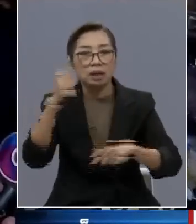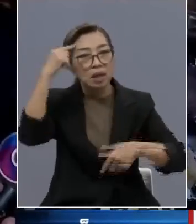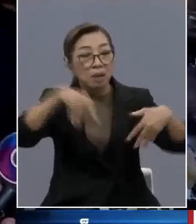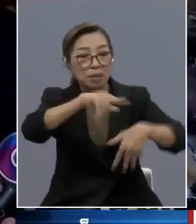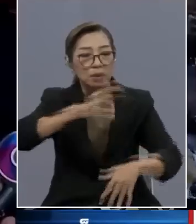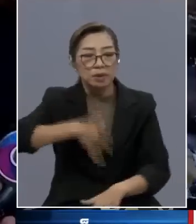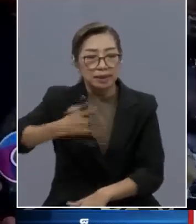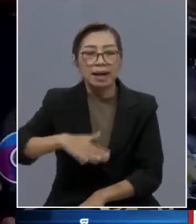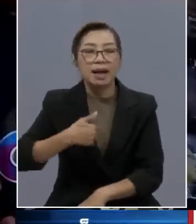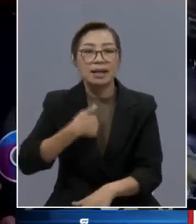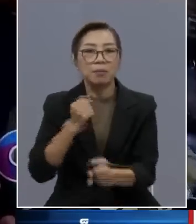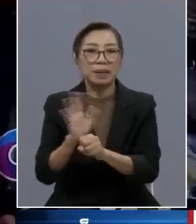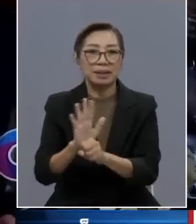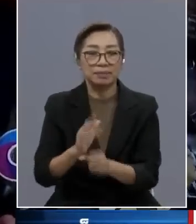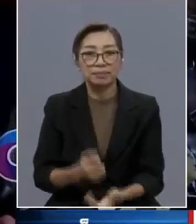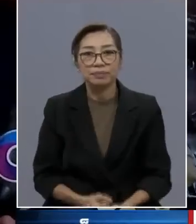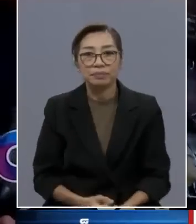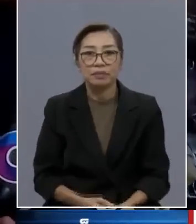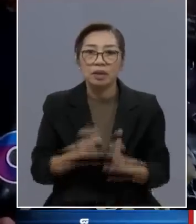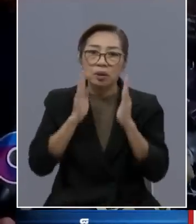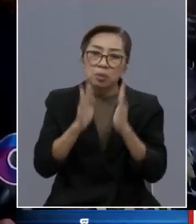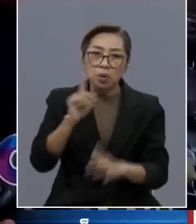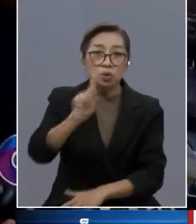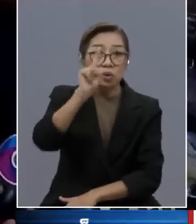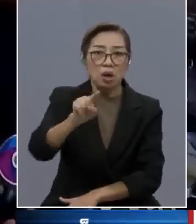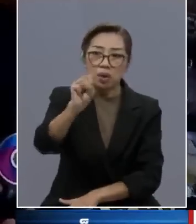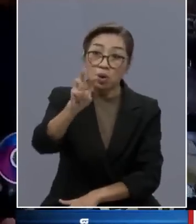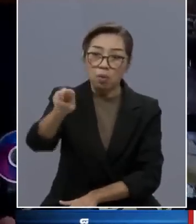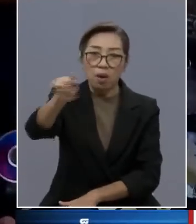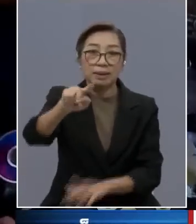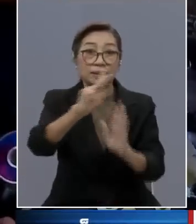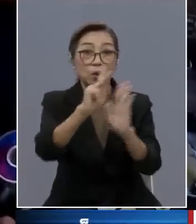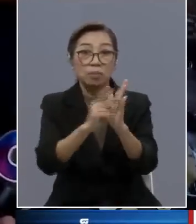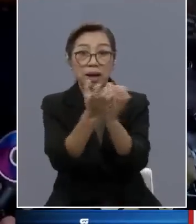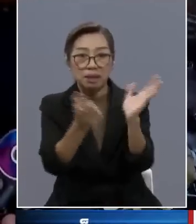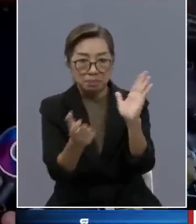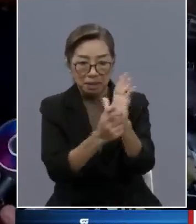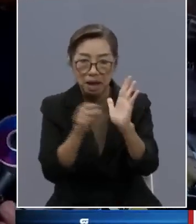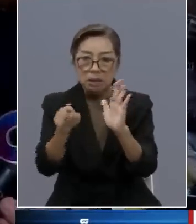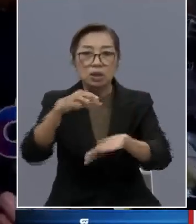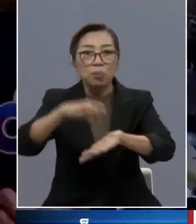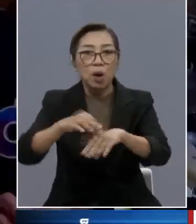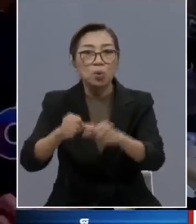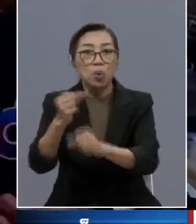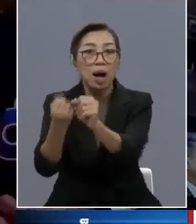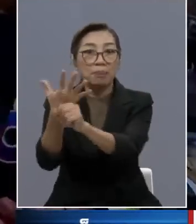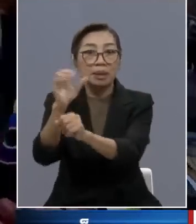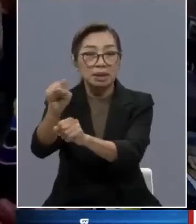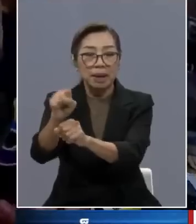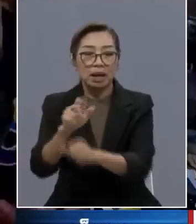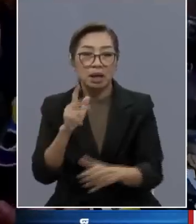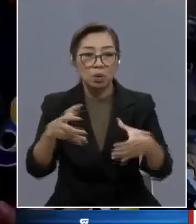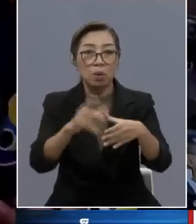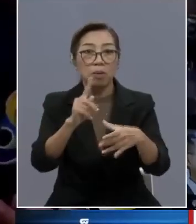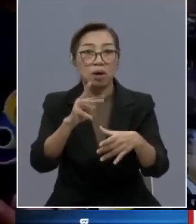หวังนะครับ หลายคนก็ถามว่าอำนาจสว.เนี่ยที่อยู่ตามบทเฉพาะการเนี่ยจะมีเวลา5ปีใช่ไหมวันนี้ประชุมครม.นักข่าวก็ไปถามร